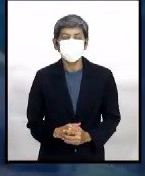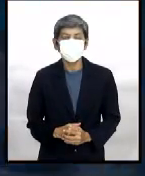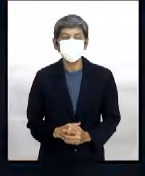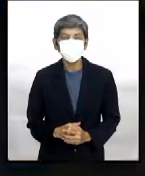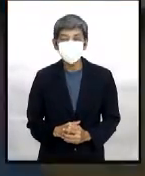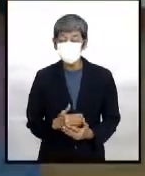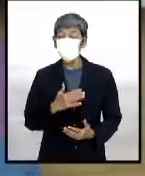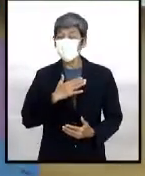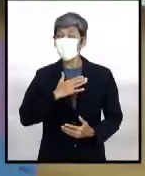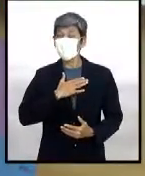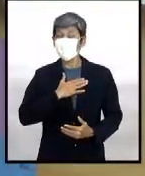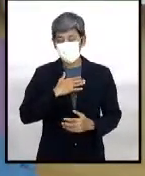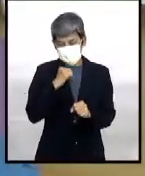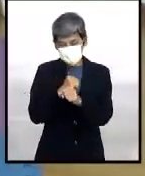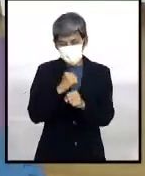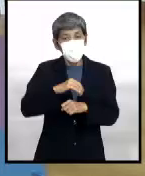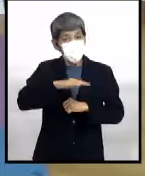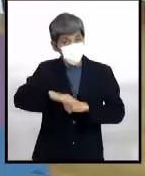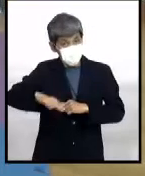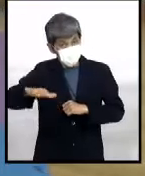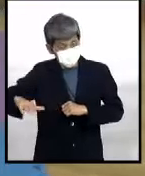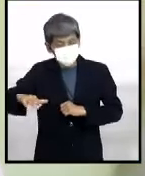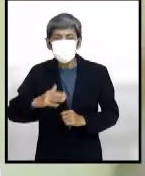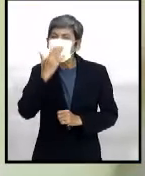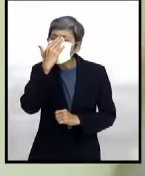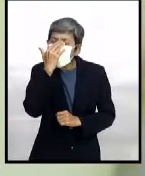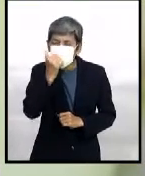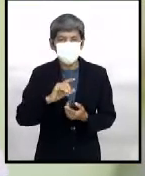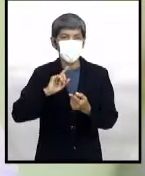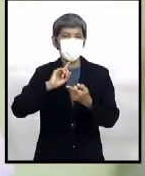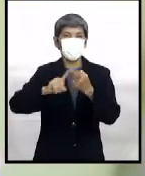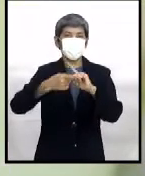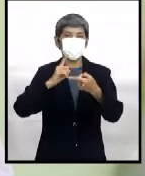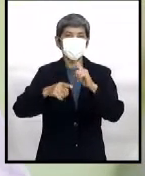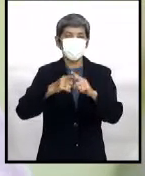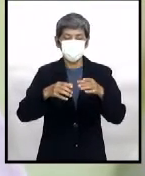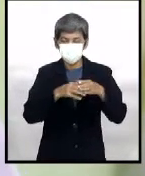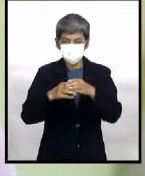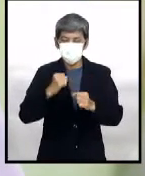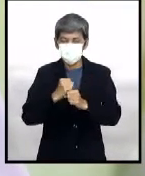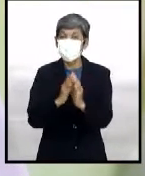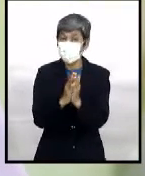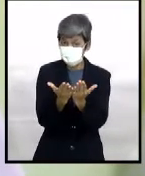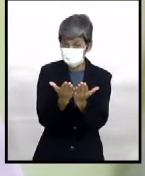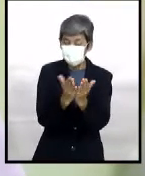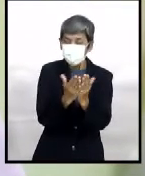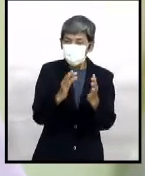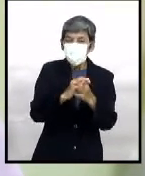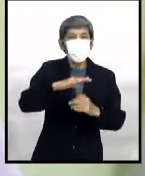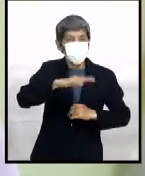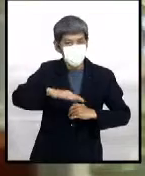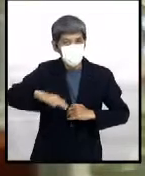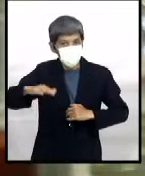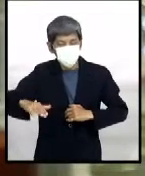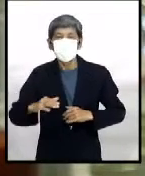เสร็จแล้วที่บอกว่ามาทำงานกับเด็กเพราะลูกเพราะว่าก็เพื่อนๆน้องๆในวงการหนังสือเขาทำหนังสือเกี่ยวกับเด็ก